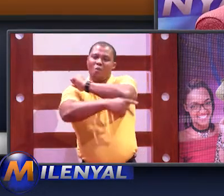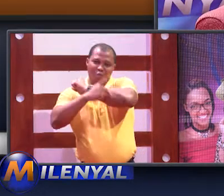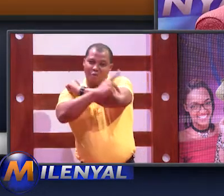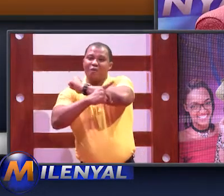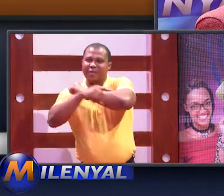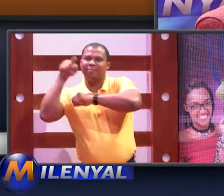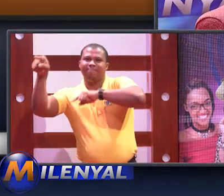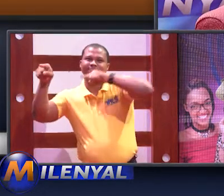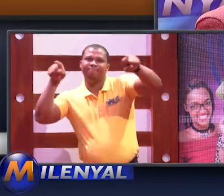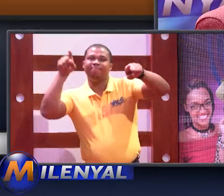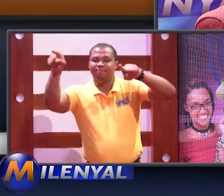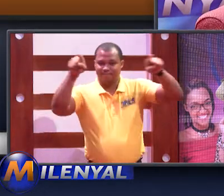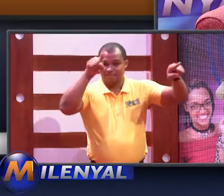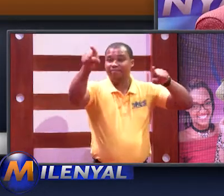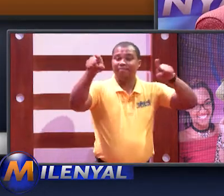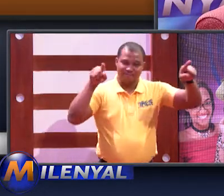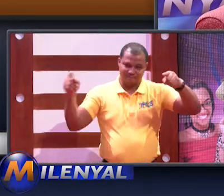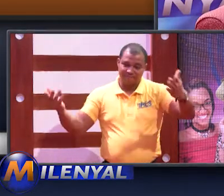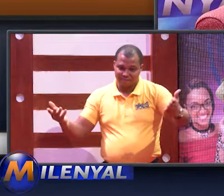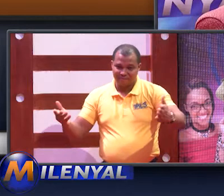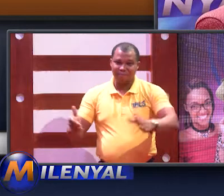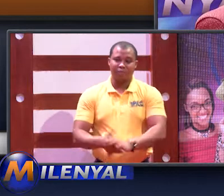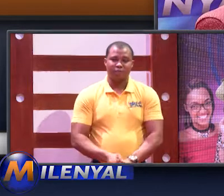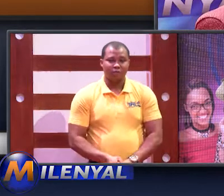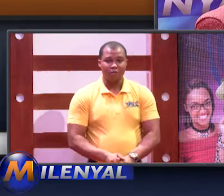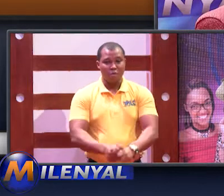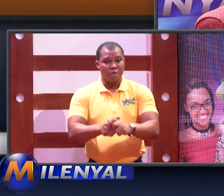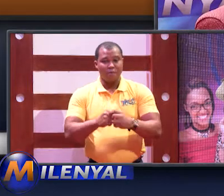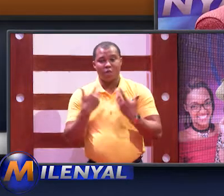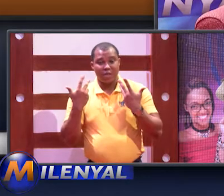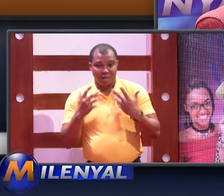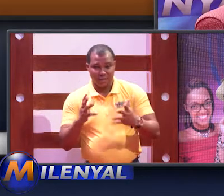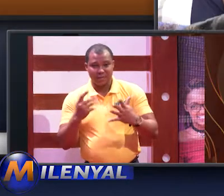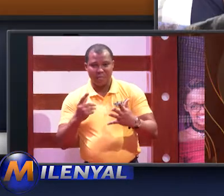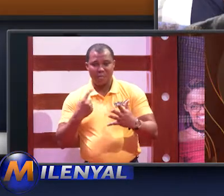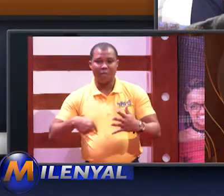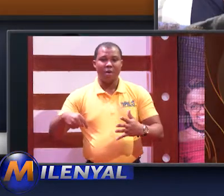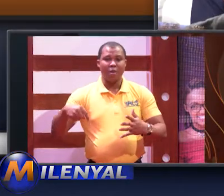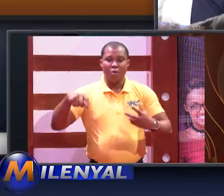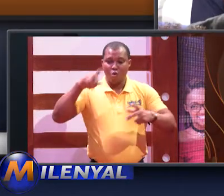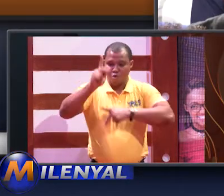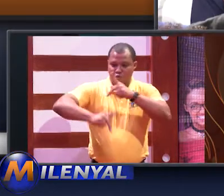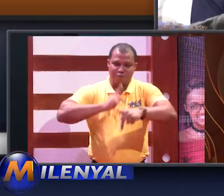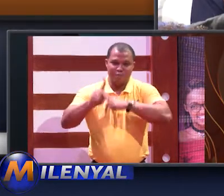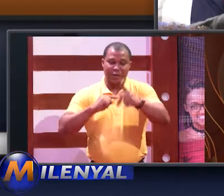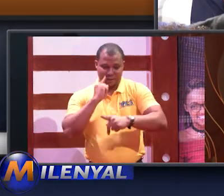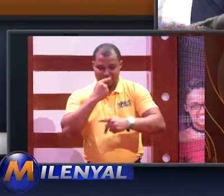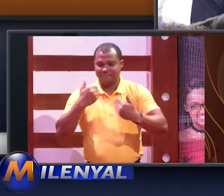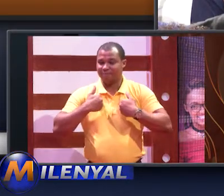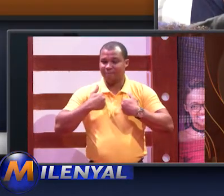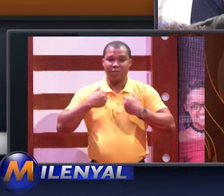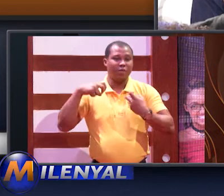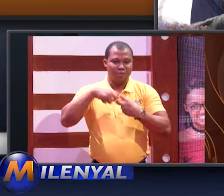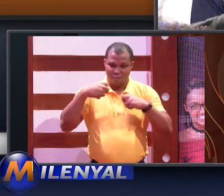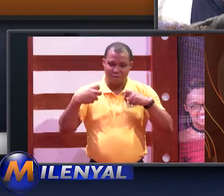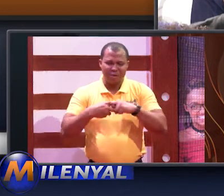là li réel. Donc déjà pour moun qui pas vivre avec handicap, gen de bagay m pa gen accès